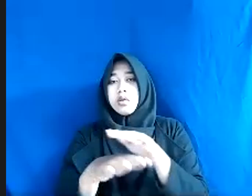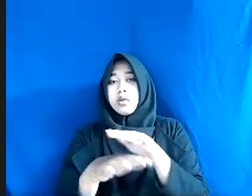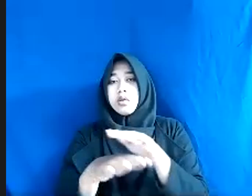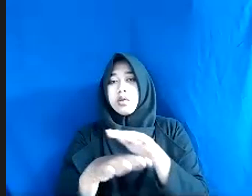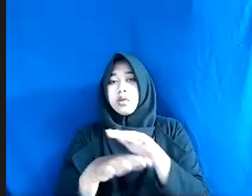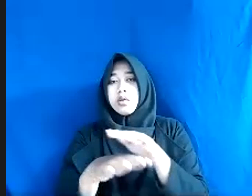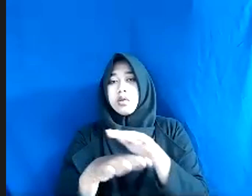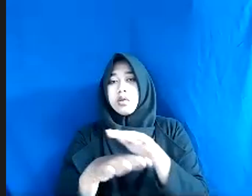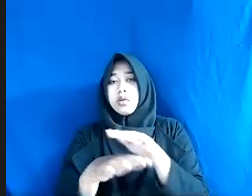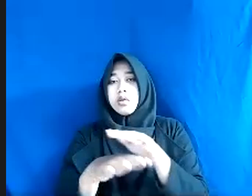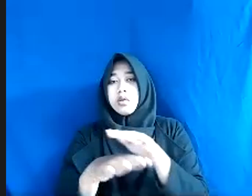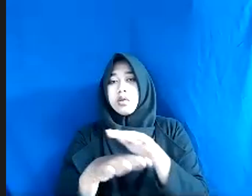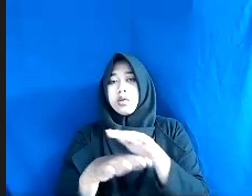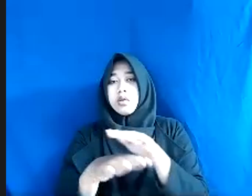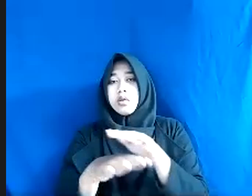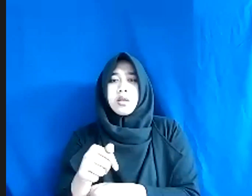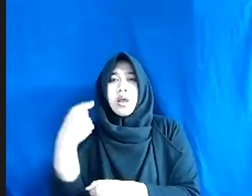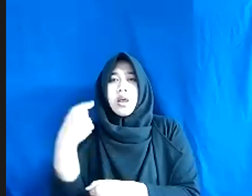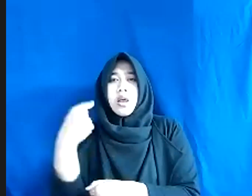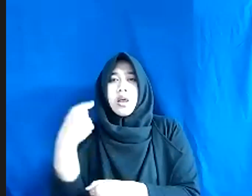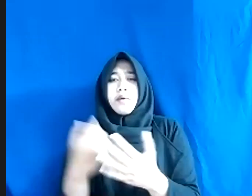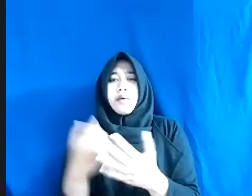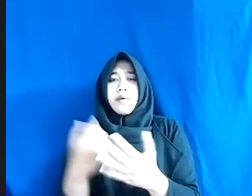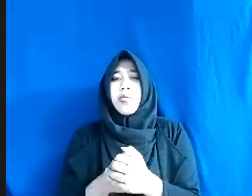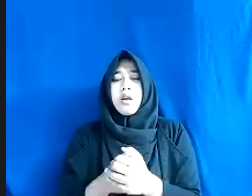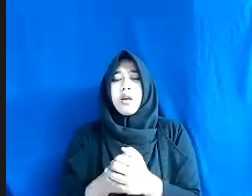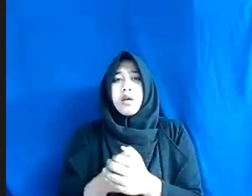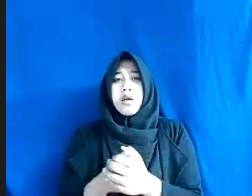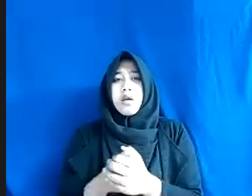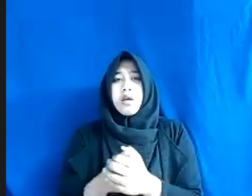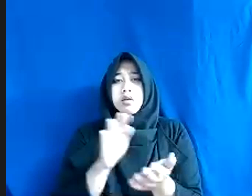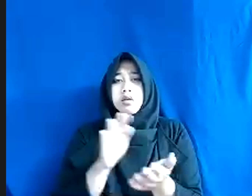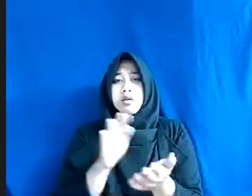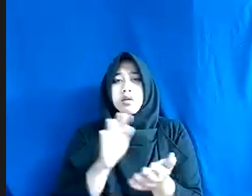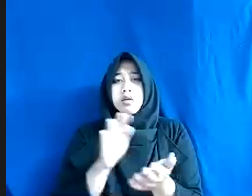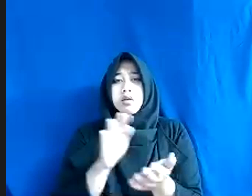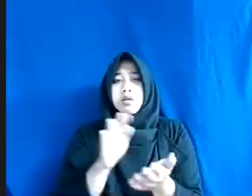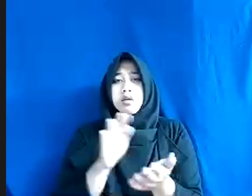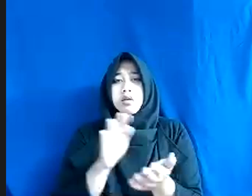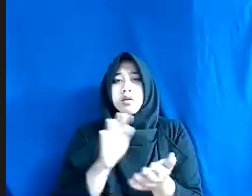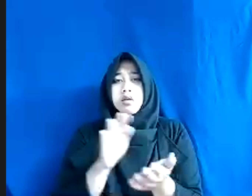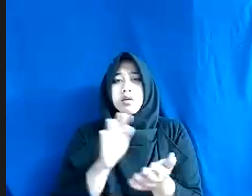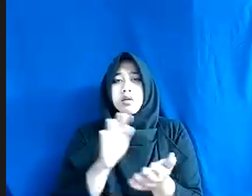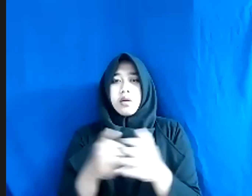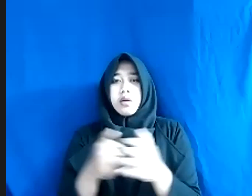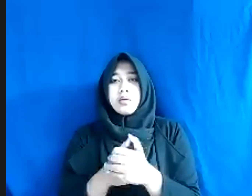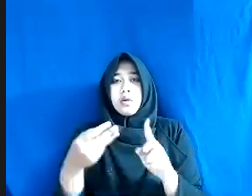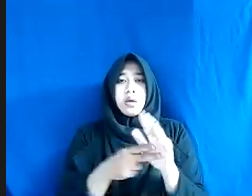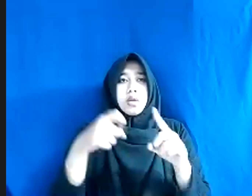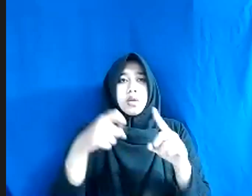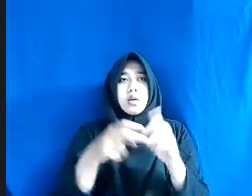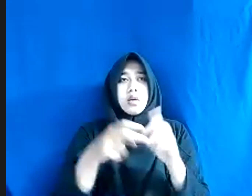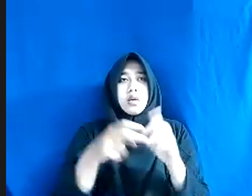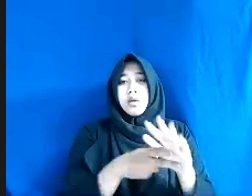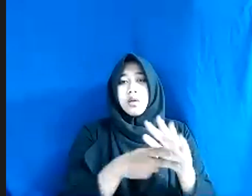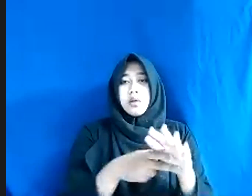yang aman itu bahan-bahan yang untuk dikeringkan. Padahal bahan seperti sagu yang sudah kering